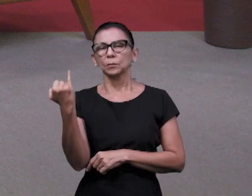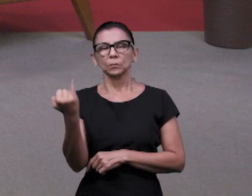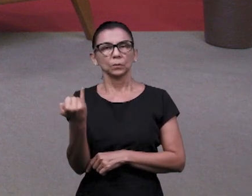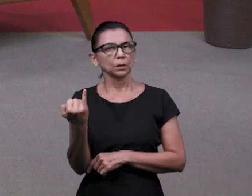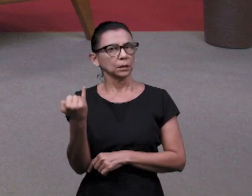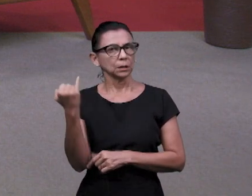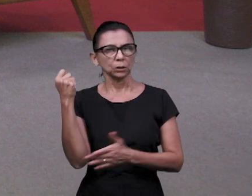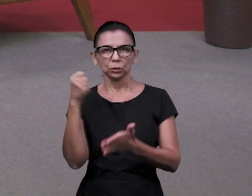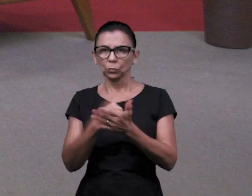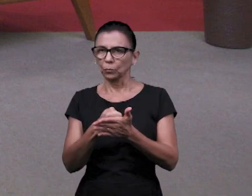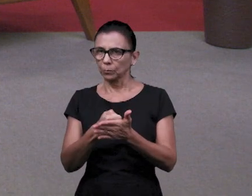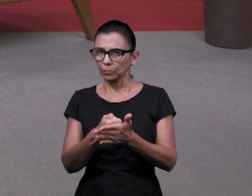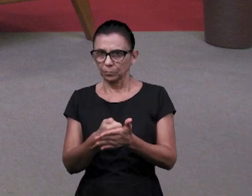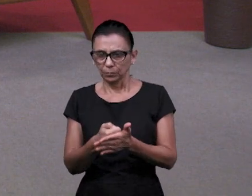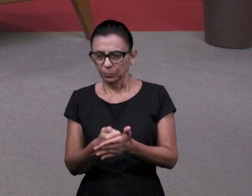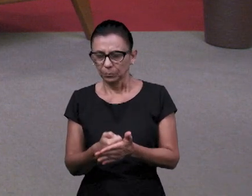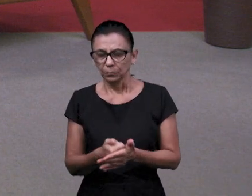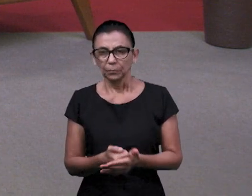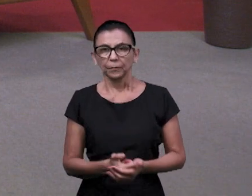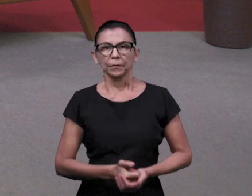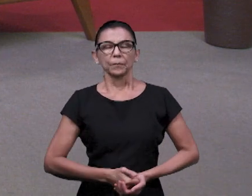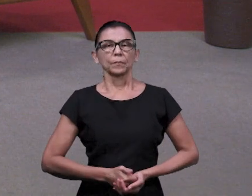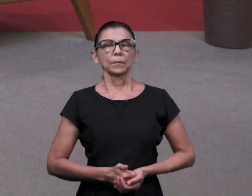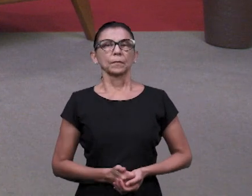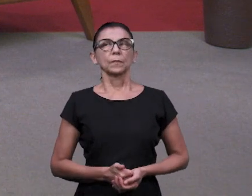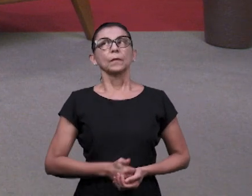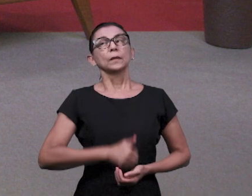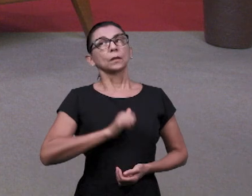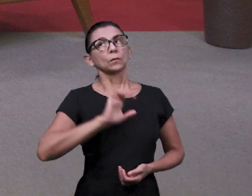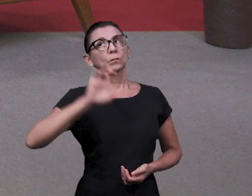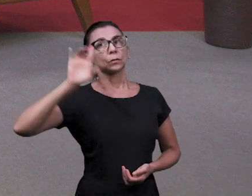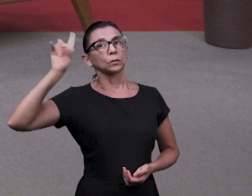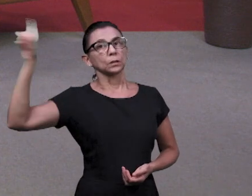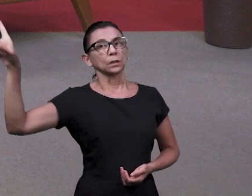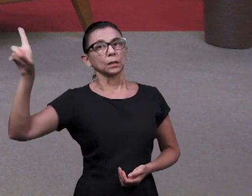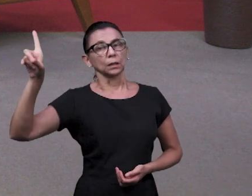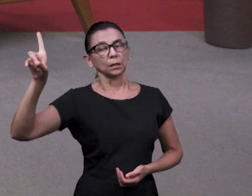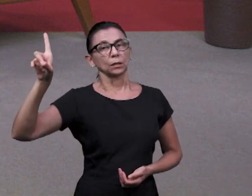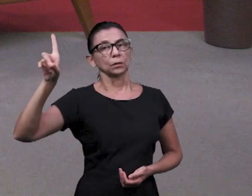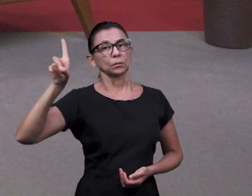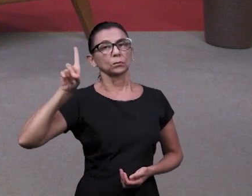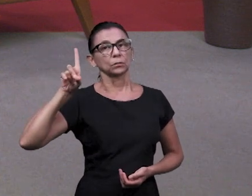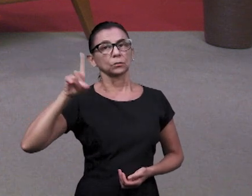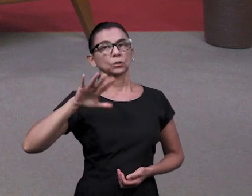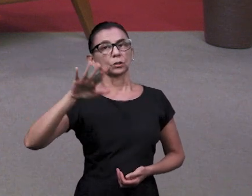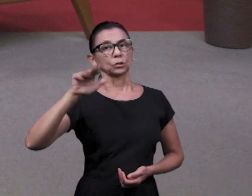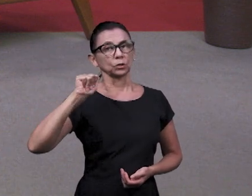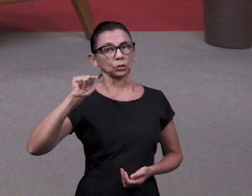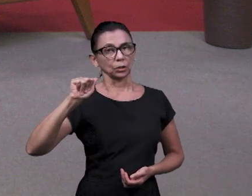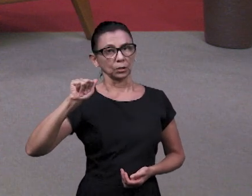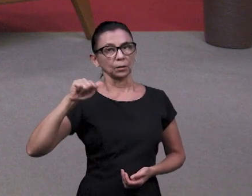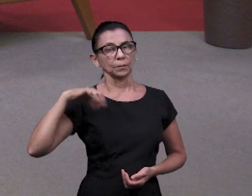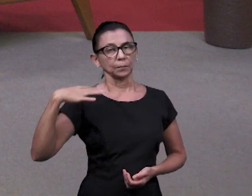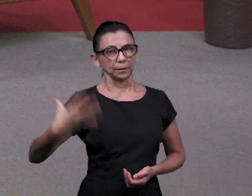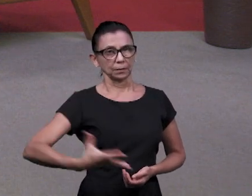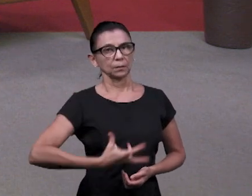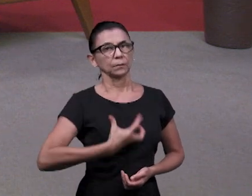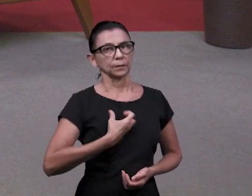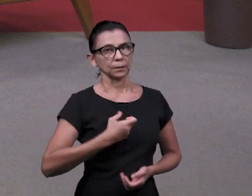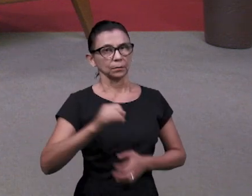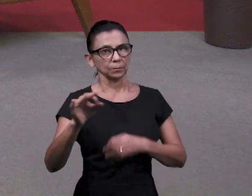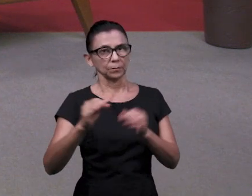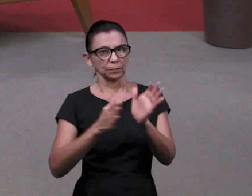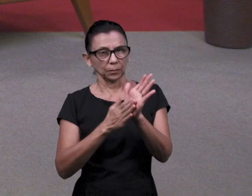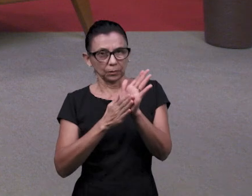pourquoi, dans cet appel de Dieu pour le salut, pour cette opération du Saint-Esprit, l'œuvre du